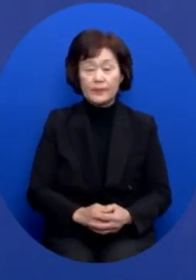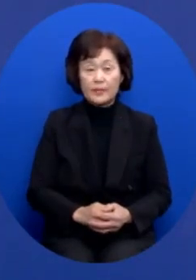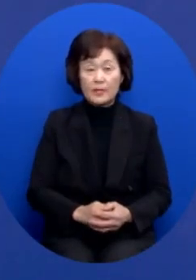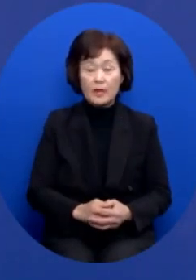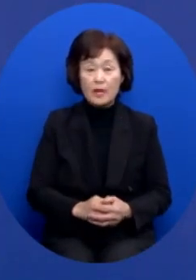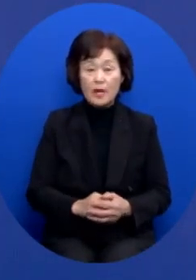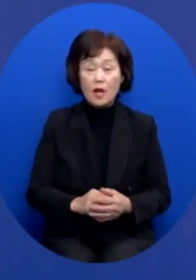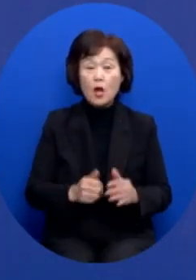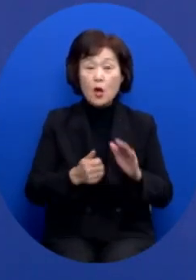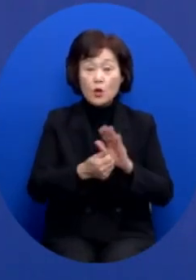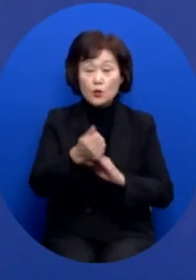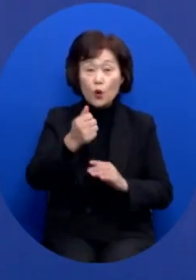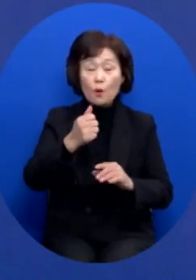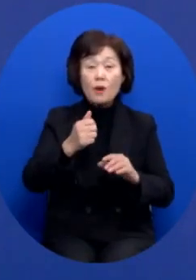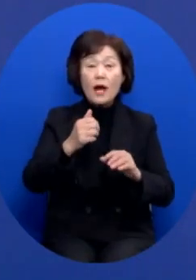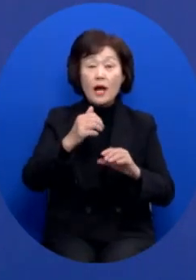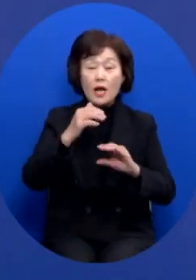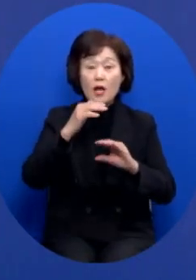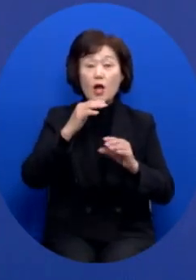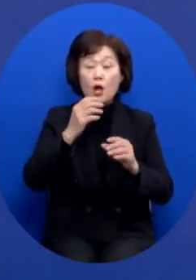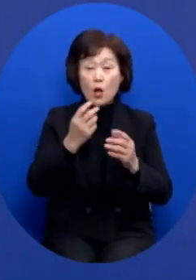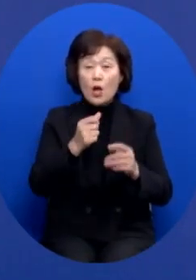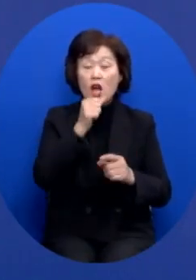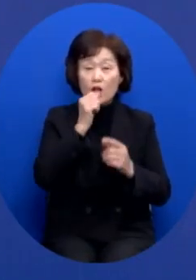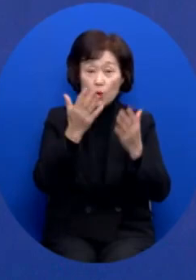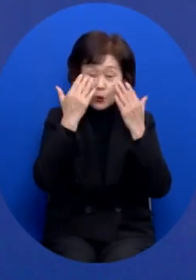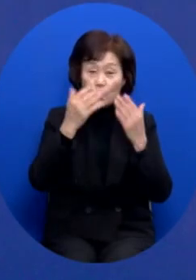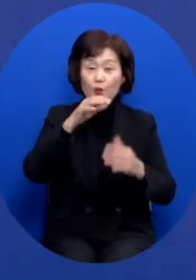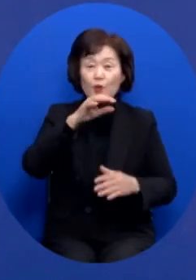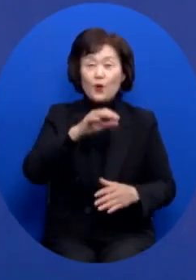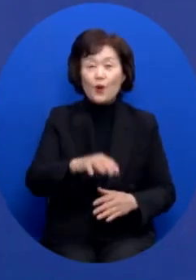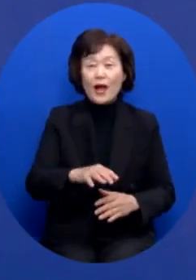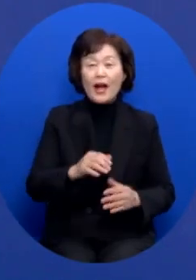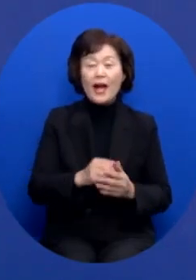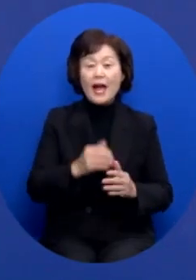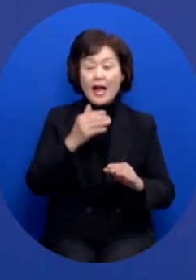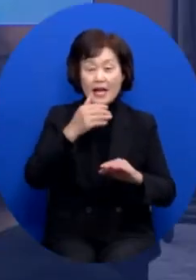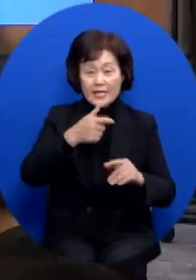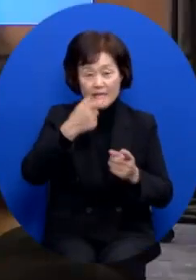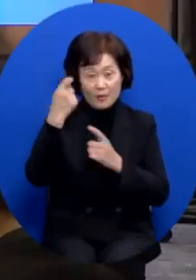소망교도소가 개청 13주년을 맞아 기념식과 감사예배를 진행했습니다.